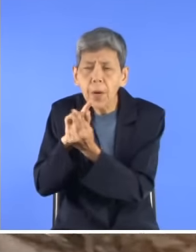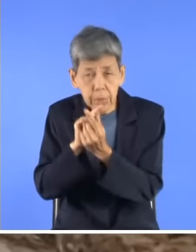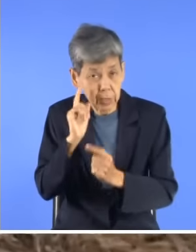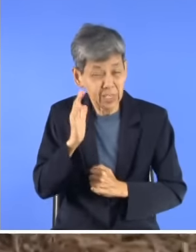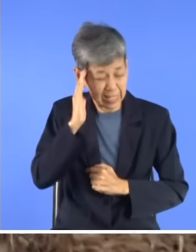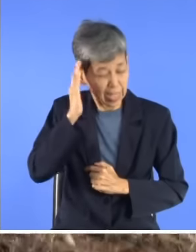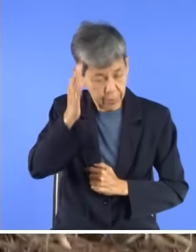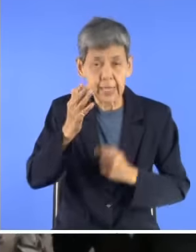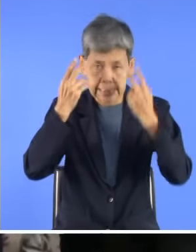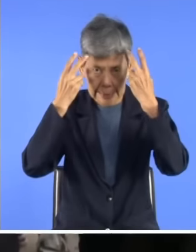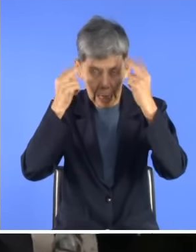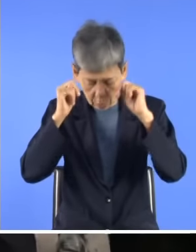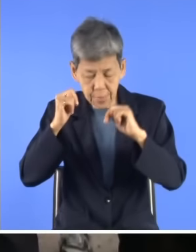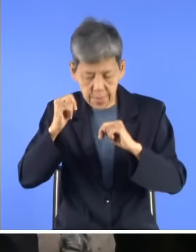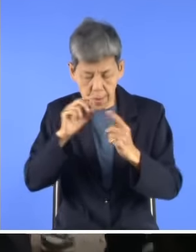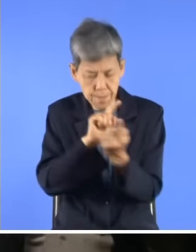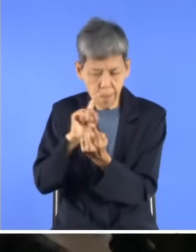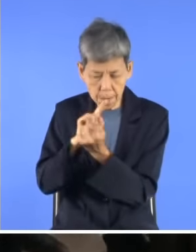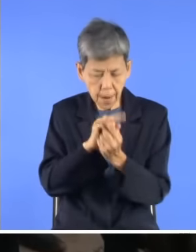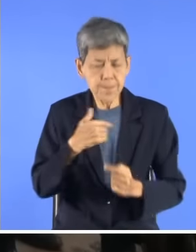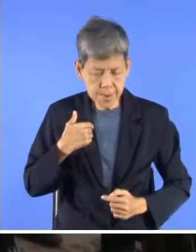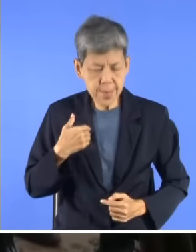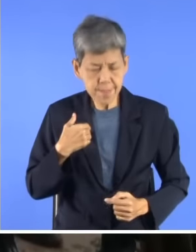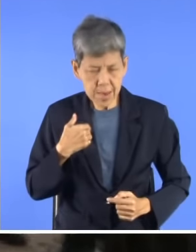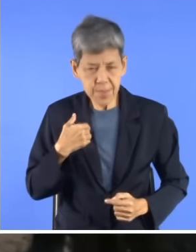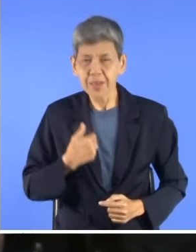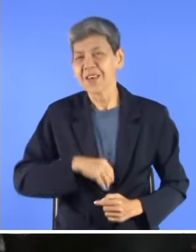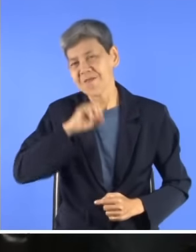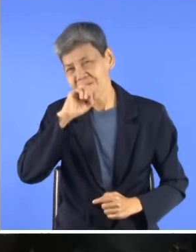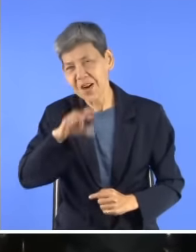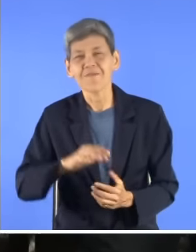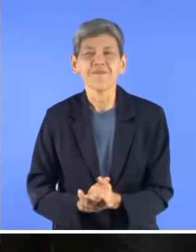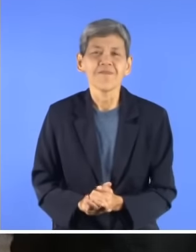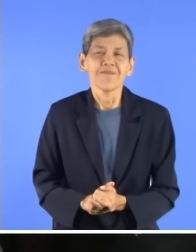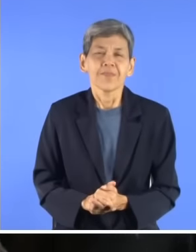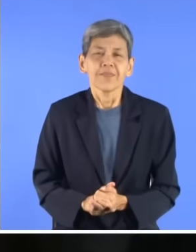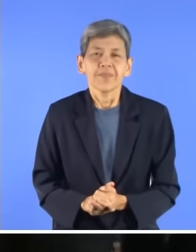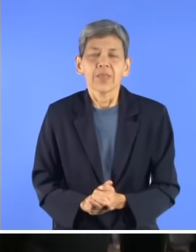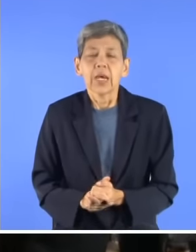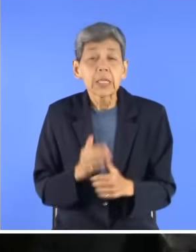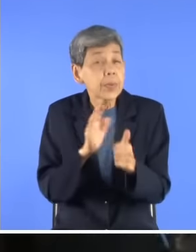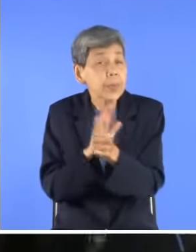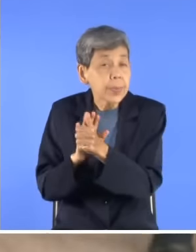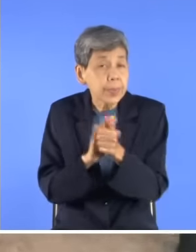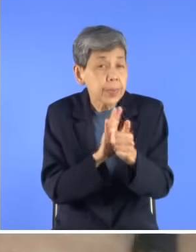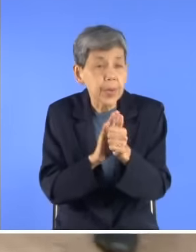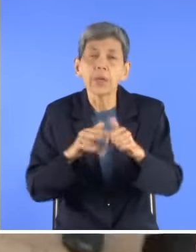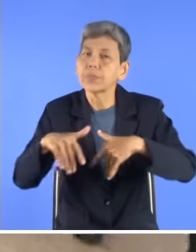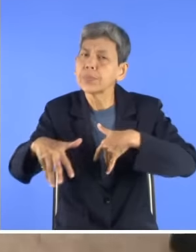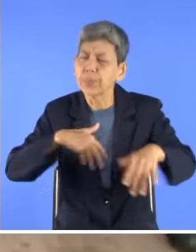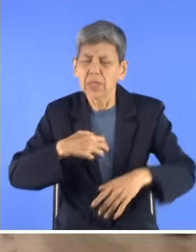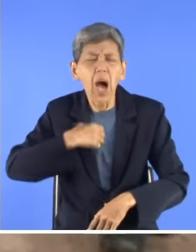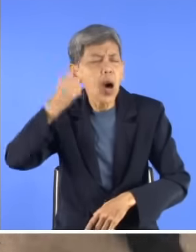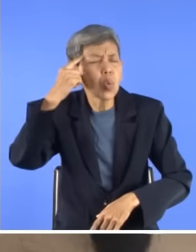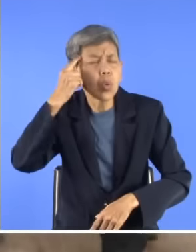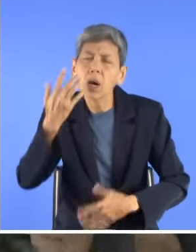นะครับนายกรัฐมนตรีจะมาเยี่ยมเยียนด้วยตัวเองนี่บอกแบบนี้นะครับทีนี้การเยียวยานะครับชาวบ้านชาวช่องก็อยากจะรู้ยัง